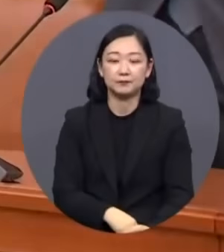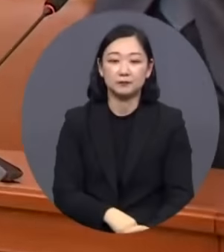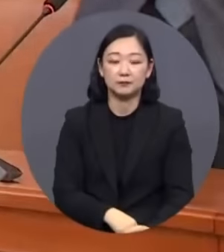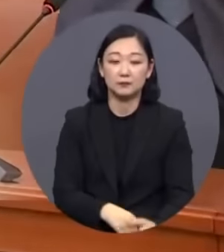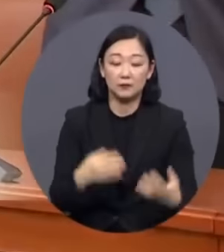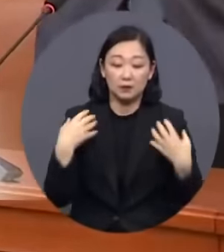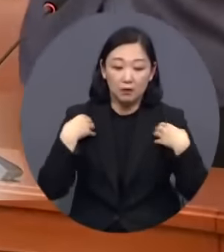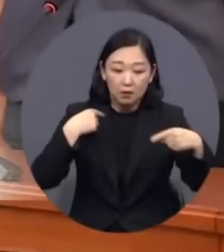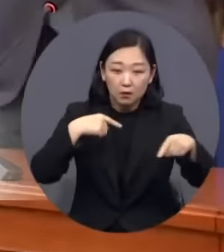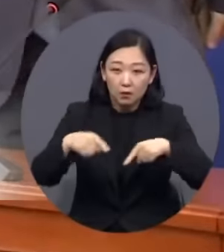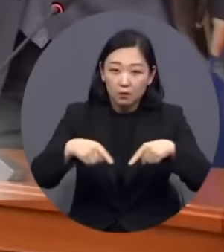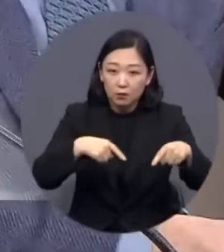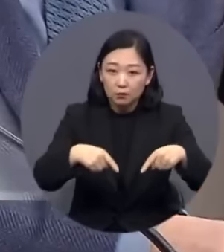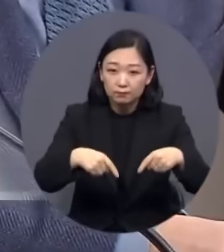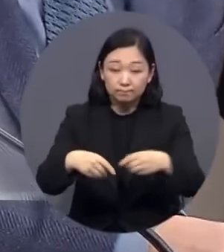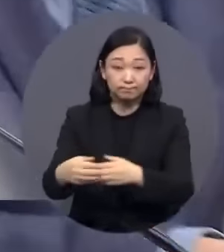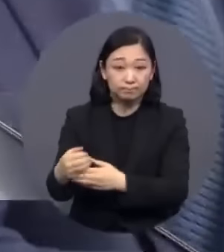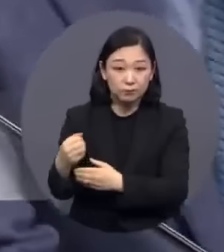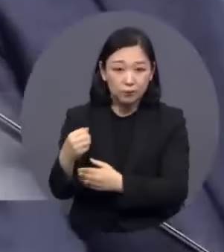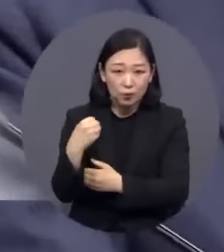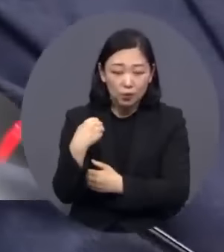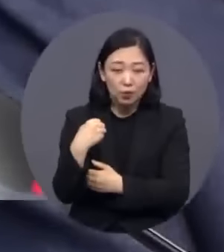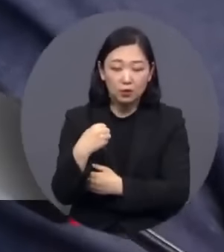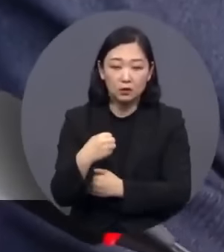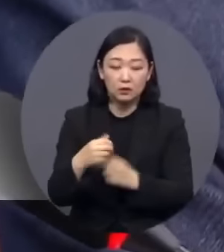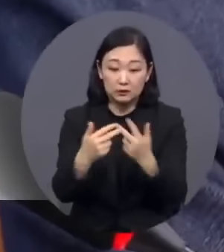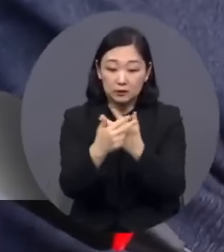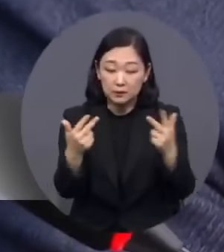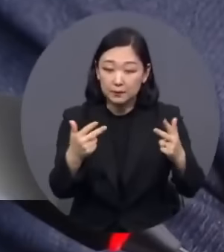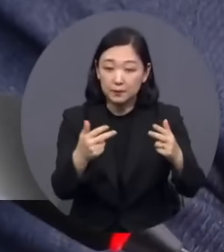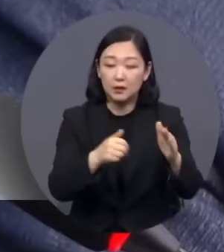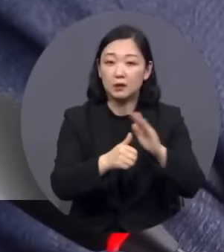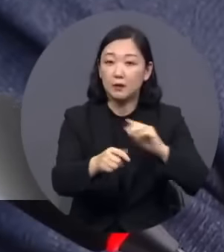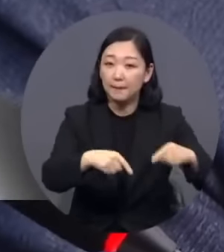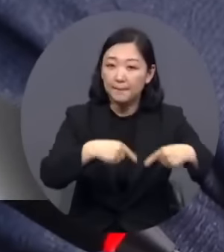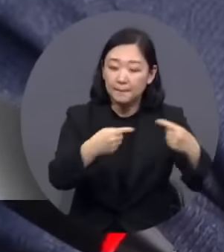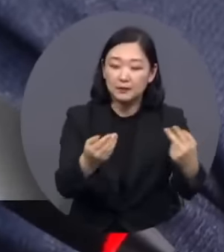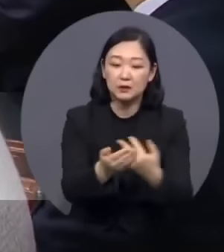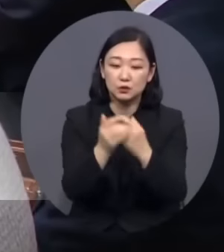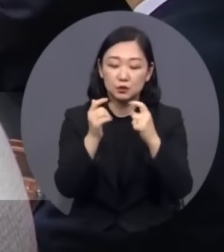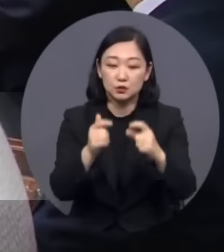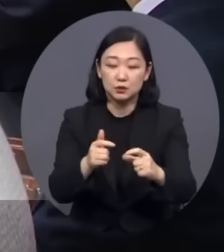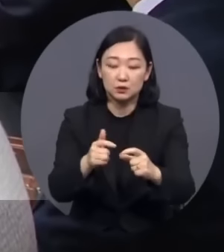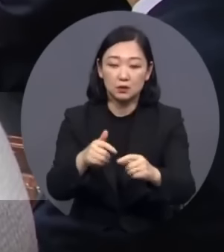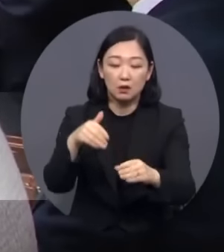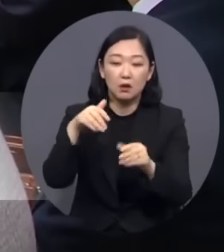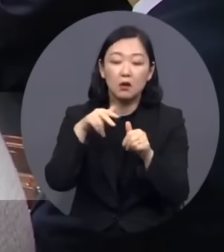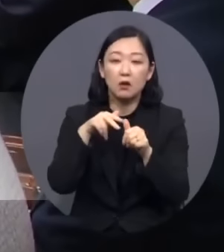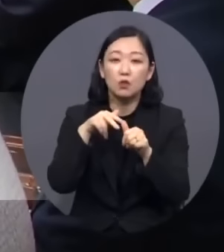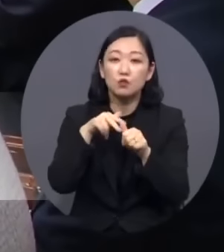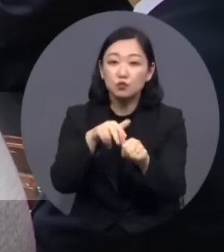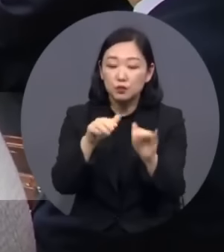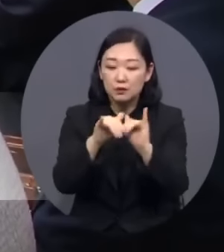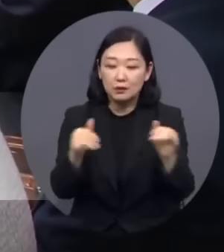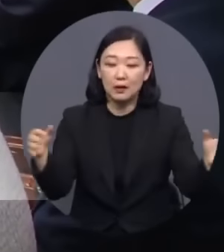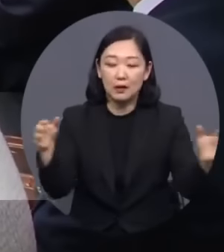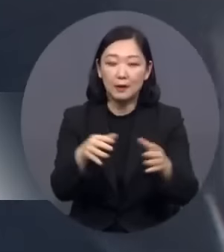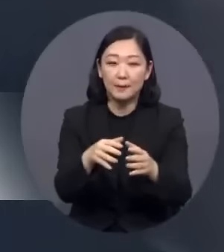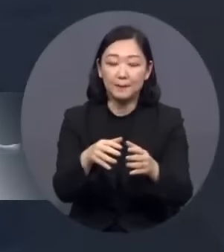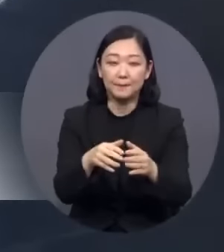정치권에서는 더불어민주당 이재명 대표가 참석한 뒤 제주 지역 총선 후보들과 합동 기자회견을